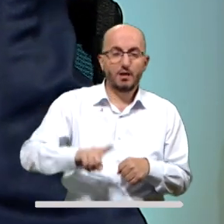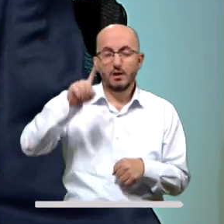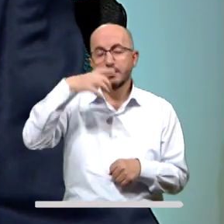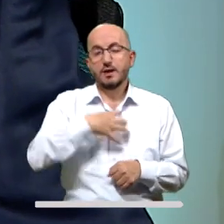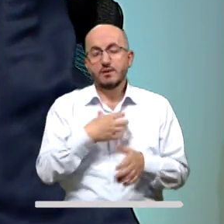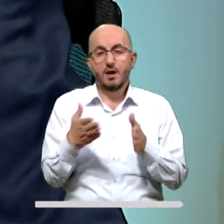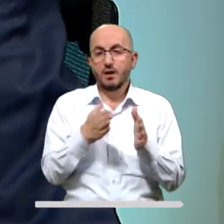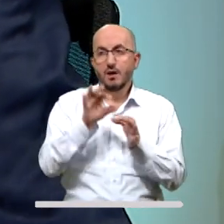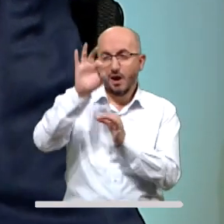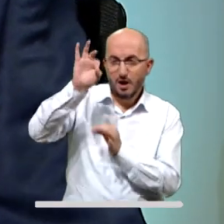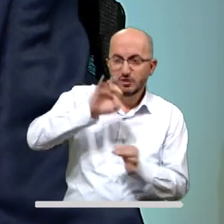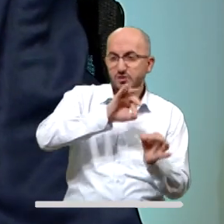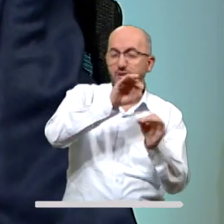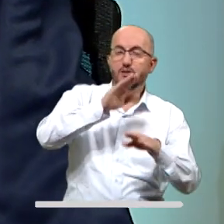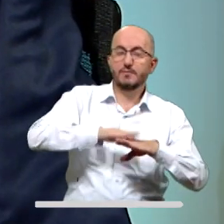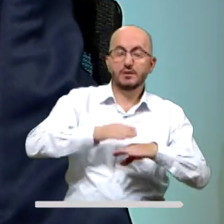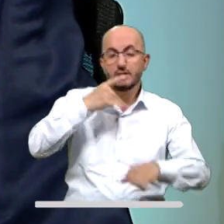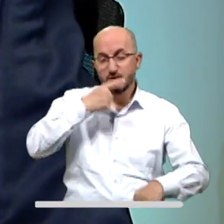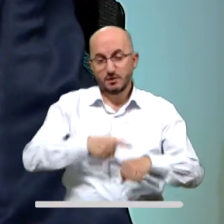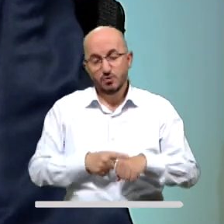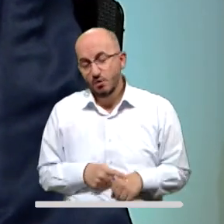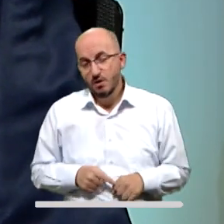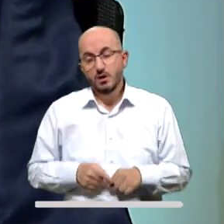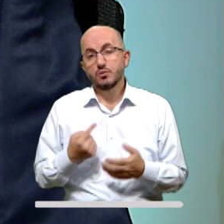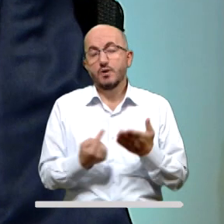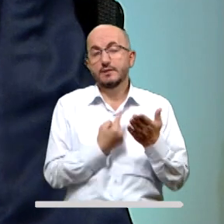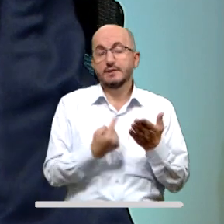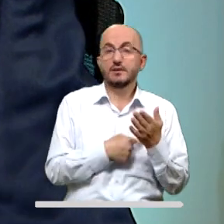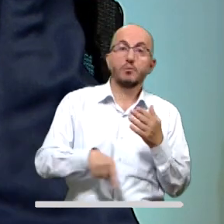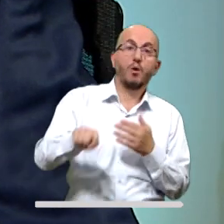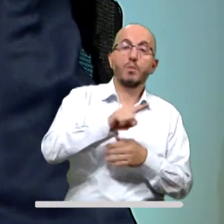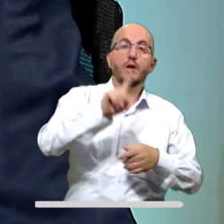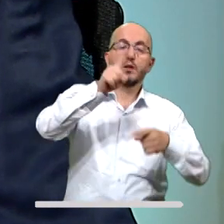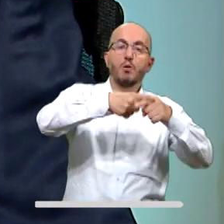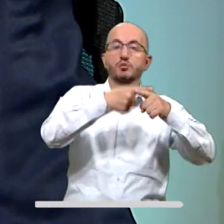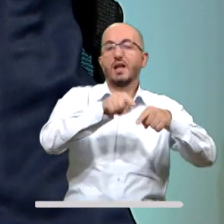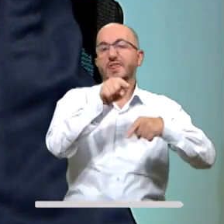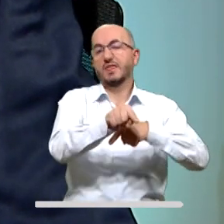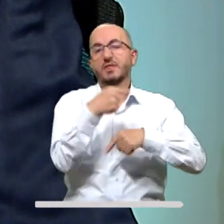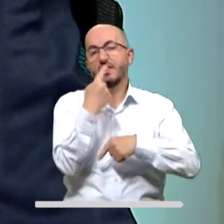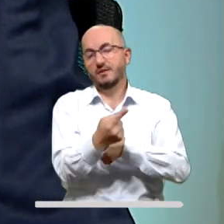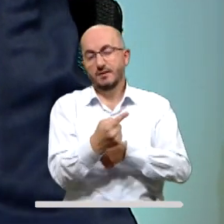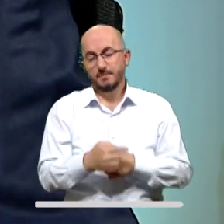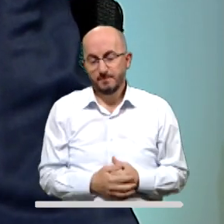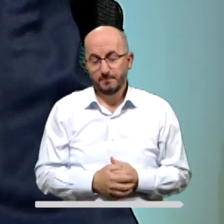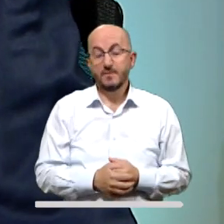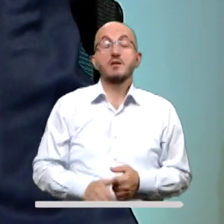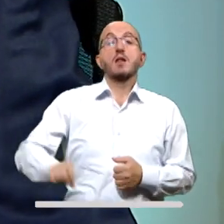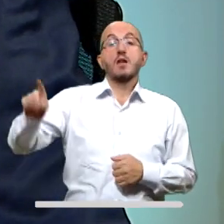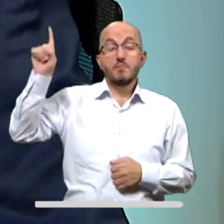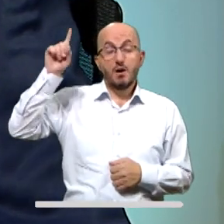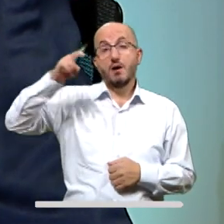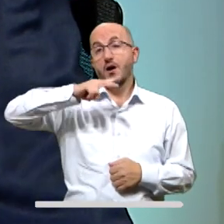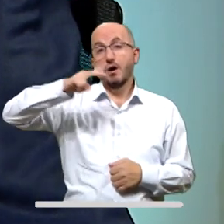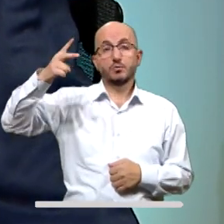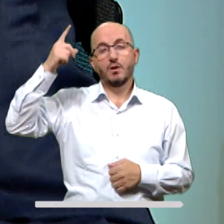kendi aralarında aracılık yaptıklarına inanıyorlardı. Kur'an-ı Kerim onlara müşrik dedi. Yani Cenab-ı Hakk'a ait